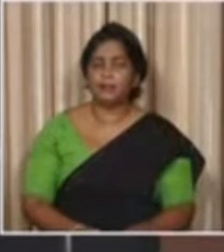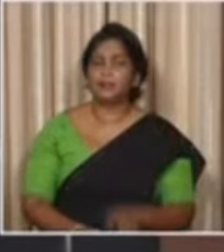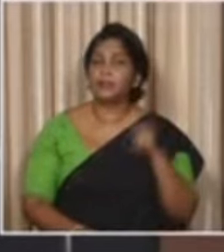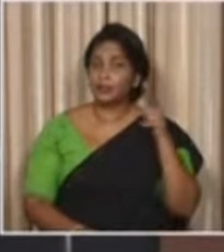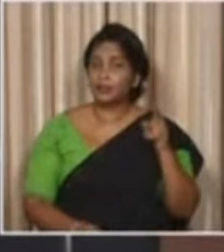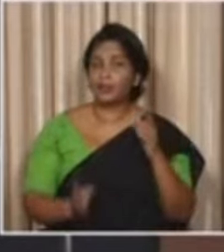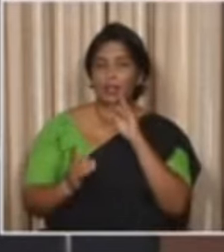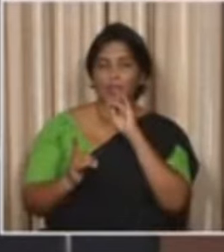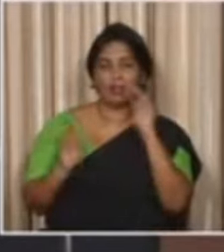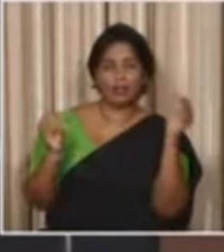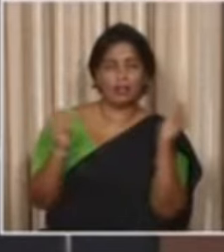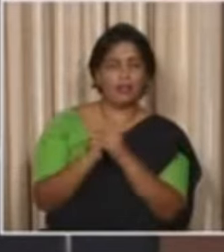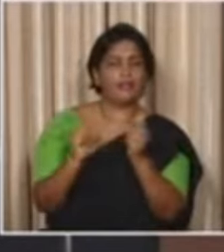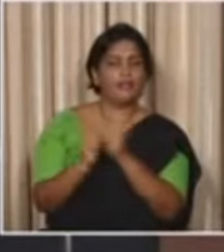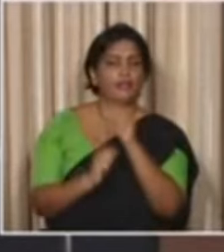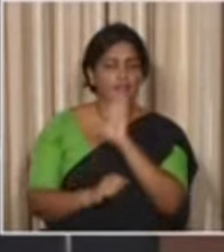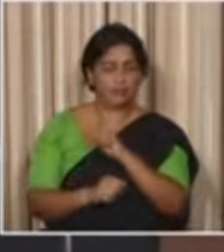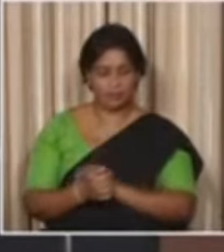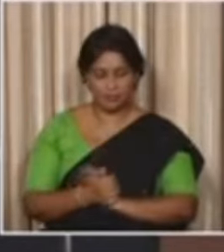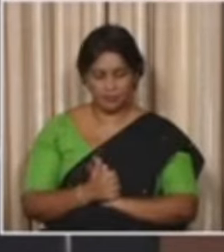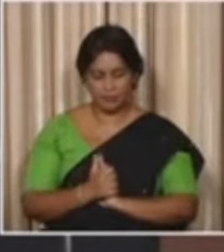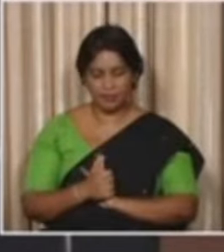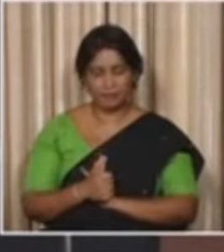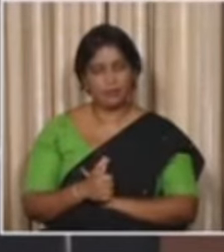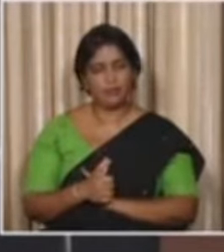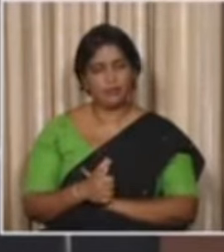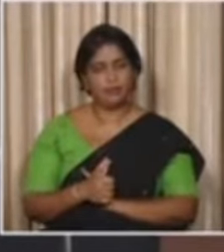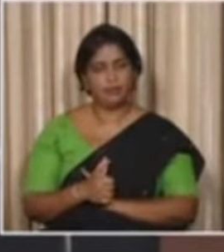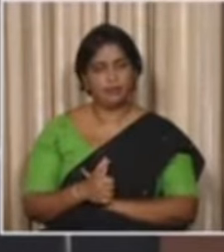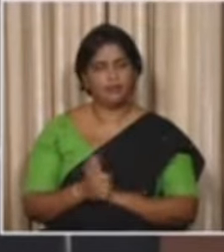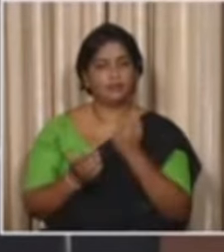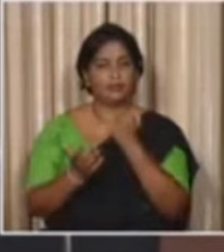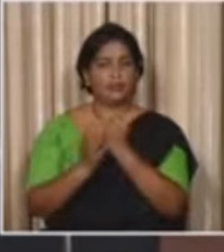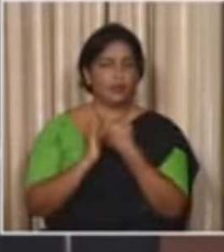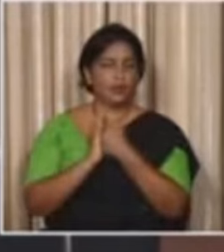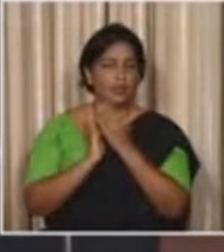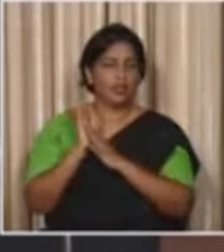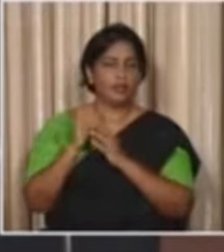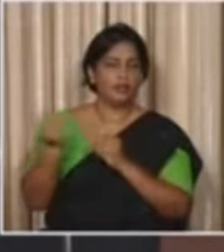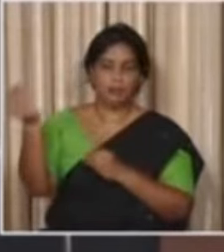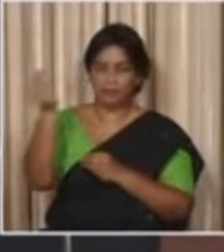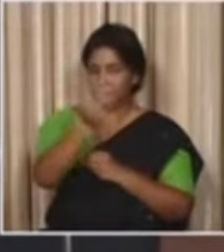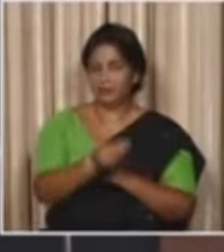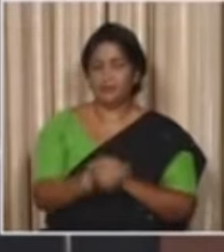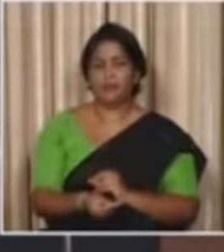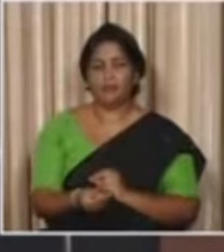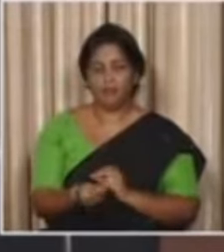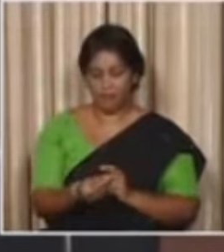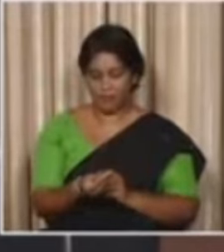කොලේ වල වැඩේ කළා tie මෙන්න මේක දෙන්න ගරු අමෙතුමාට දෙන්න